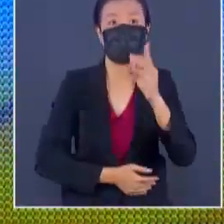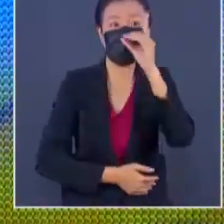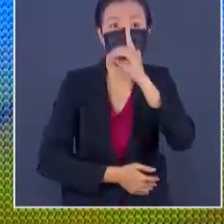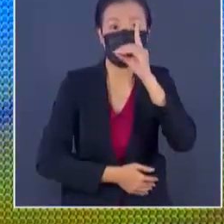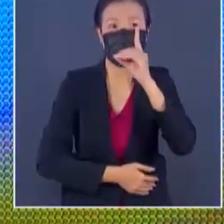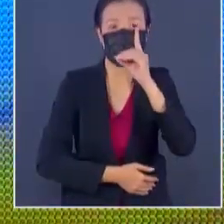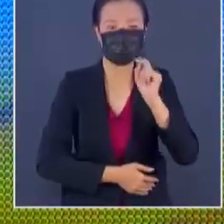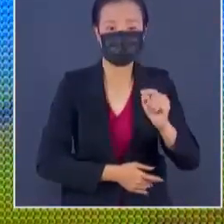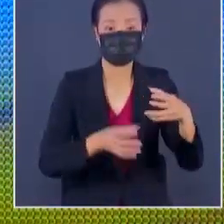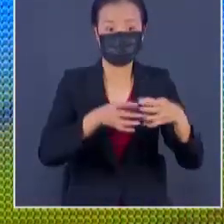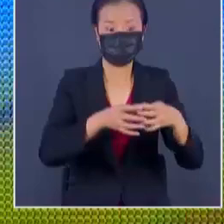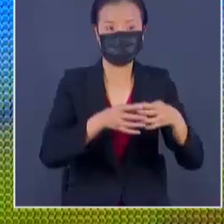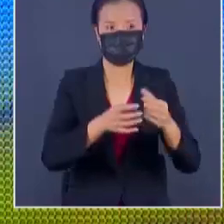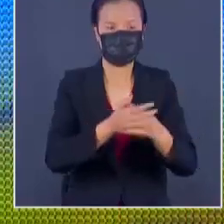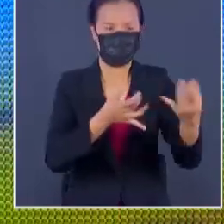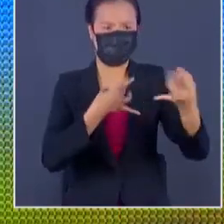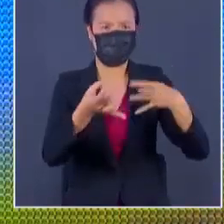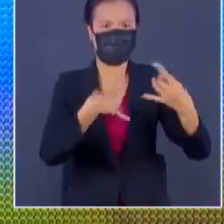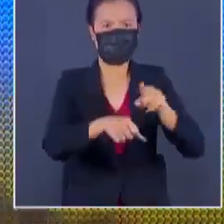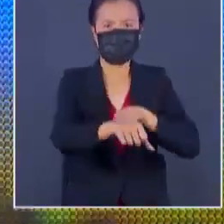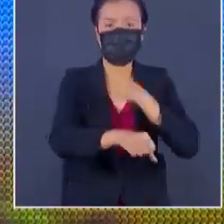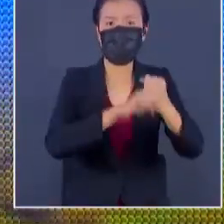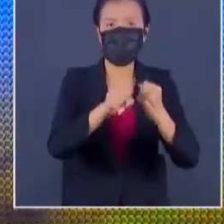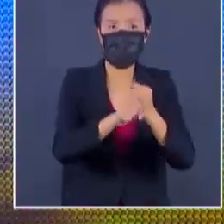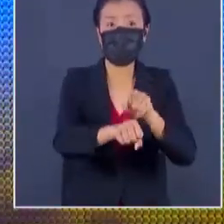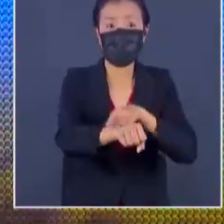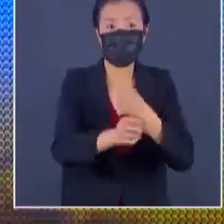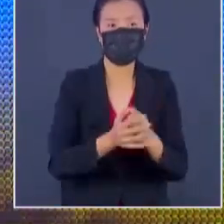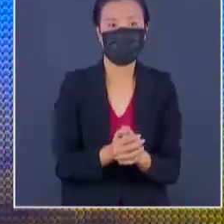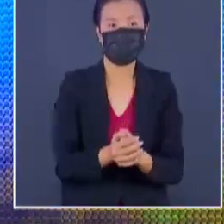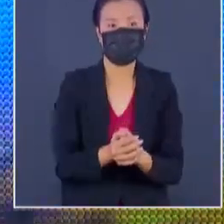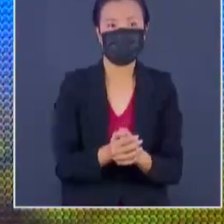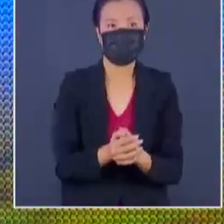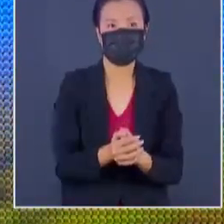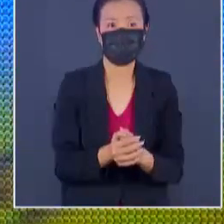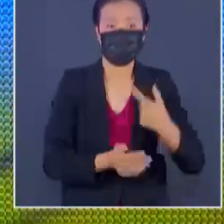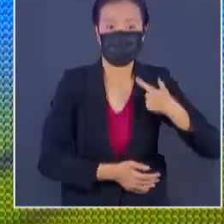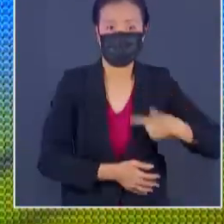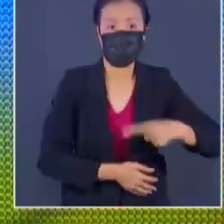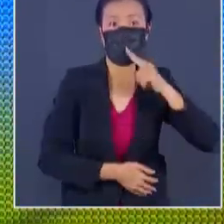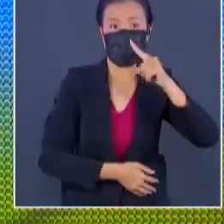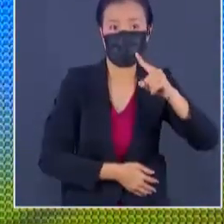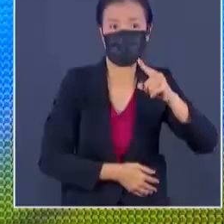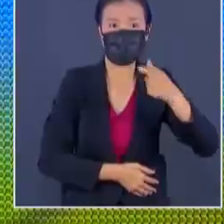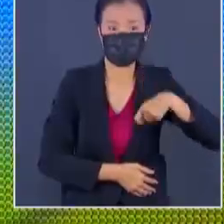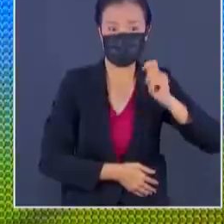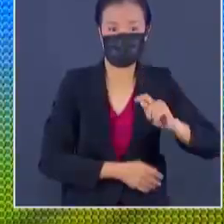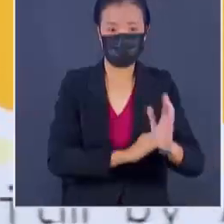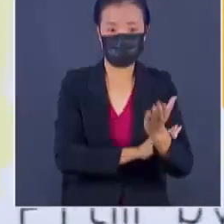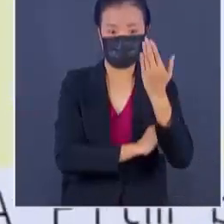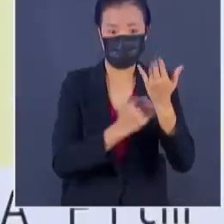ราในสังกัดนะคะหลังเธอถูกใส่ร้ายมานานหลายปีค่ะซึ่งเธอก็จะเตรียมส่งทนายยื่นฟ้องต่อศาลเช้านี้แล้วแหละค่ะ